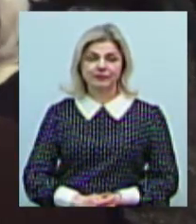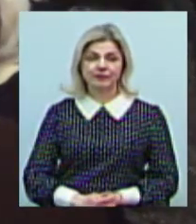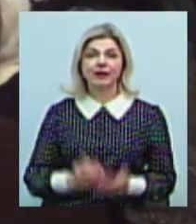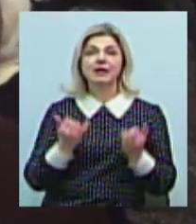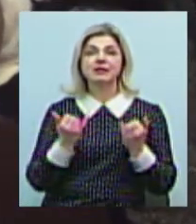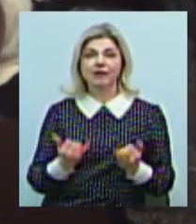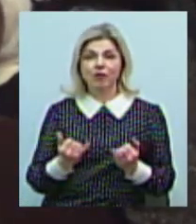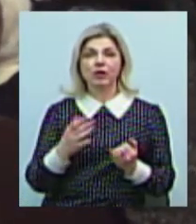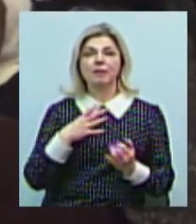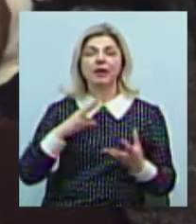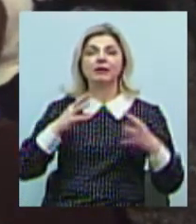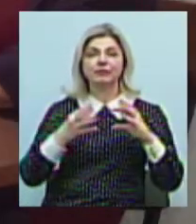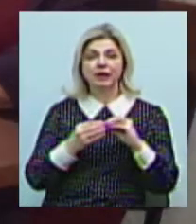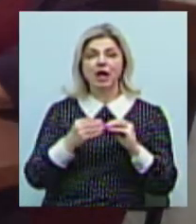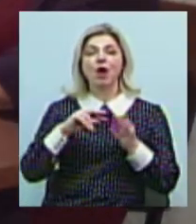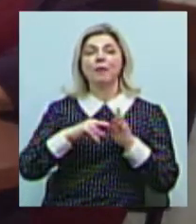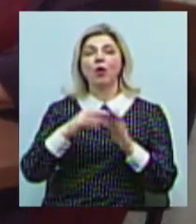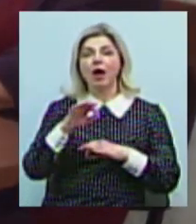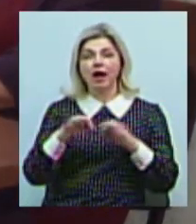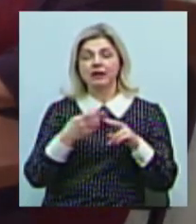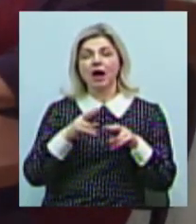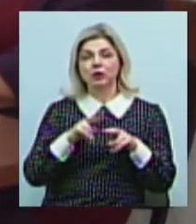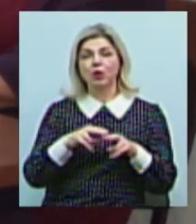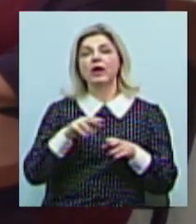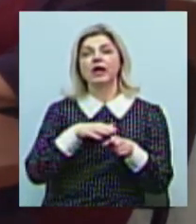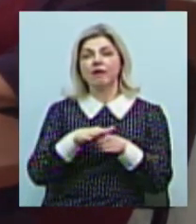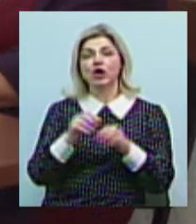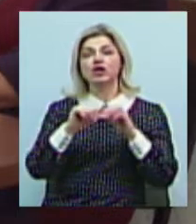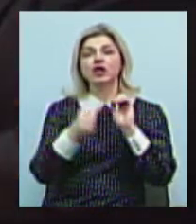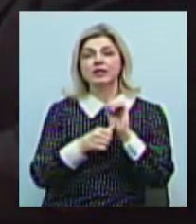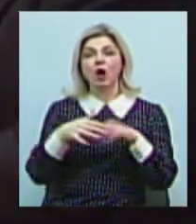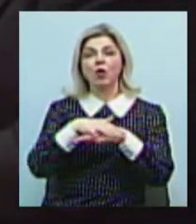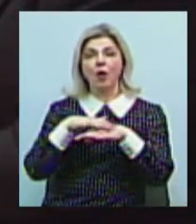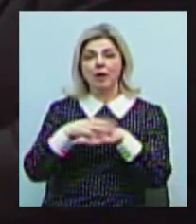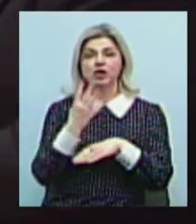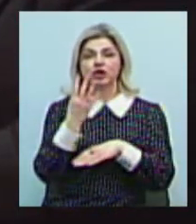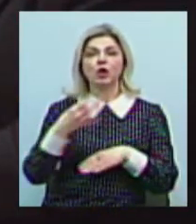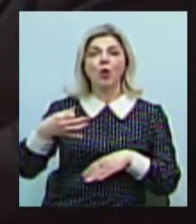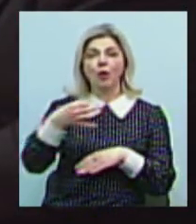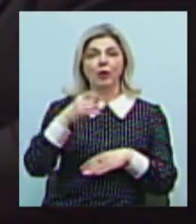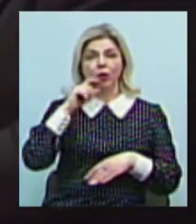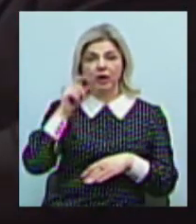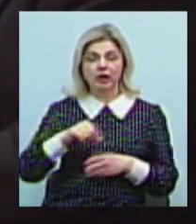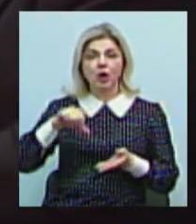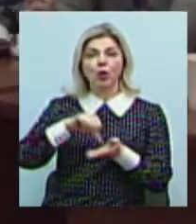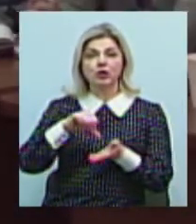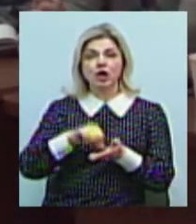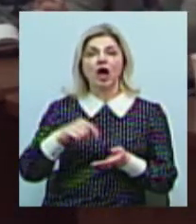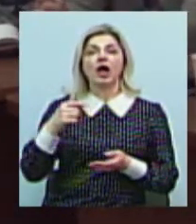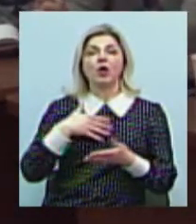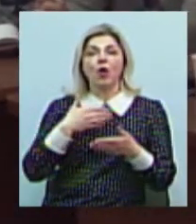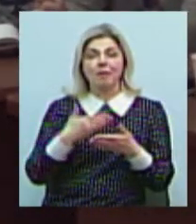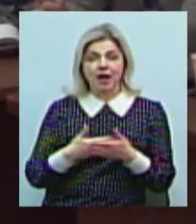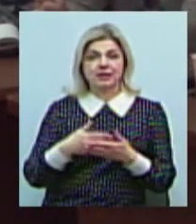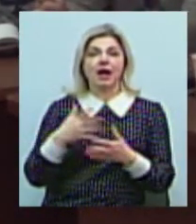Сьогодні підбивали підсумки проекту, який реалізується у 16 громадах 4 областей України учасниками громадського партнерства за